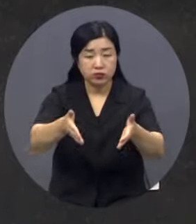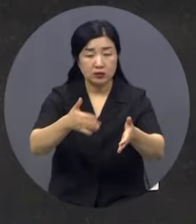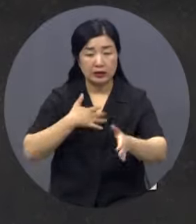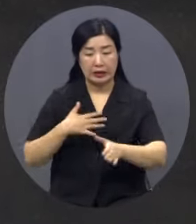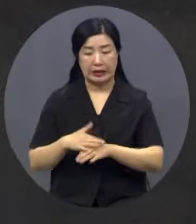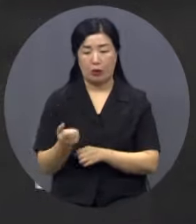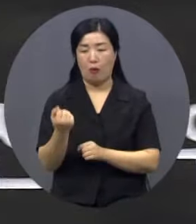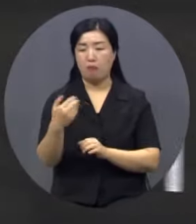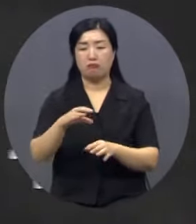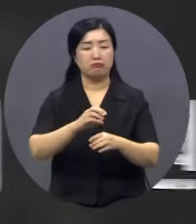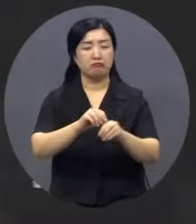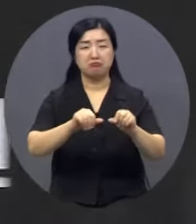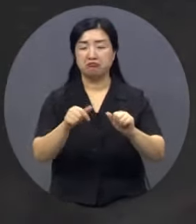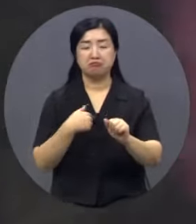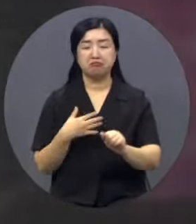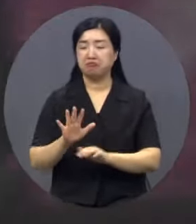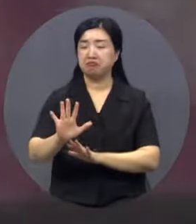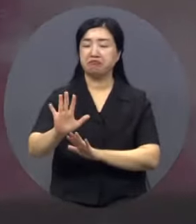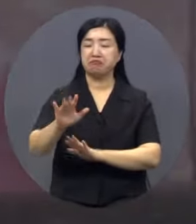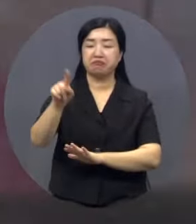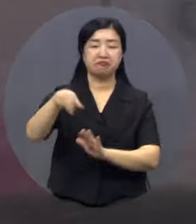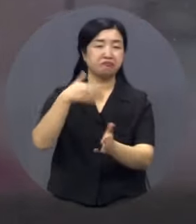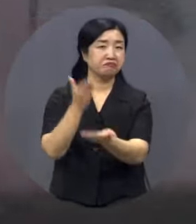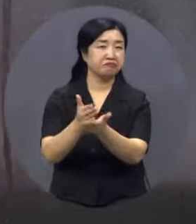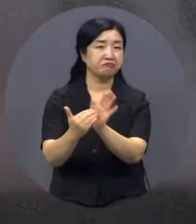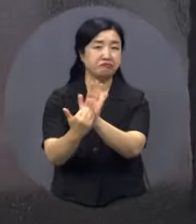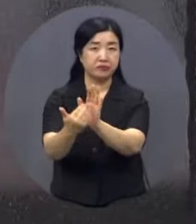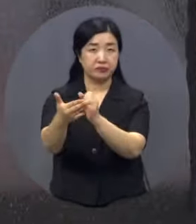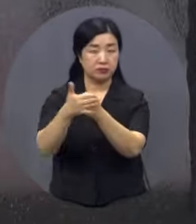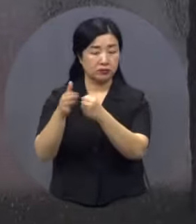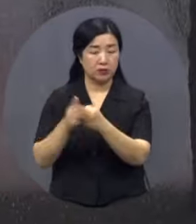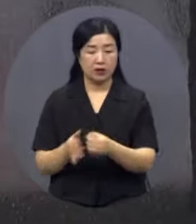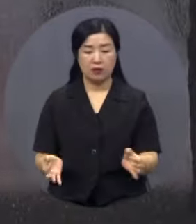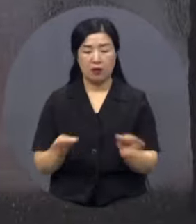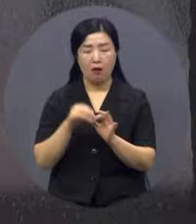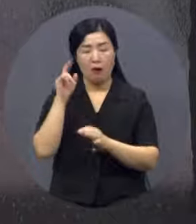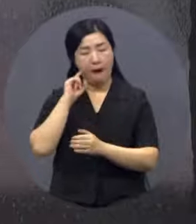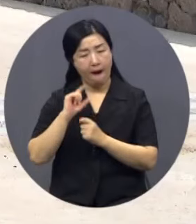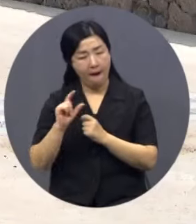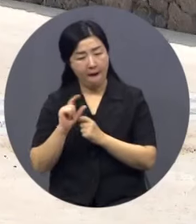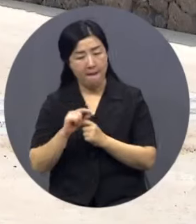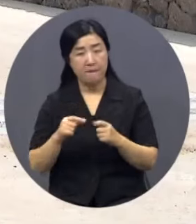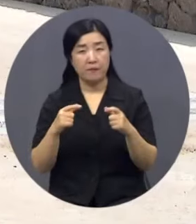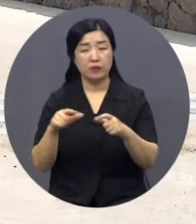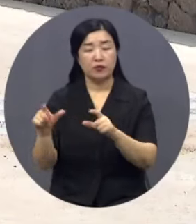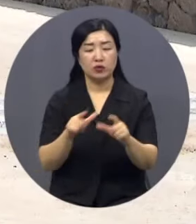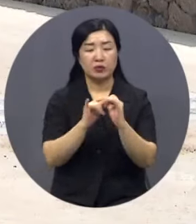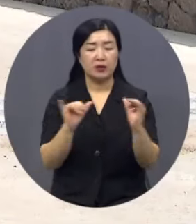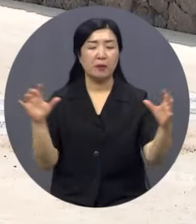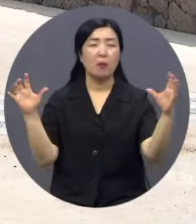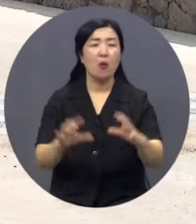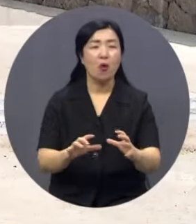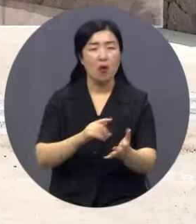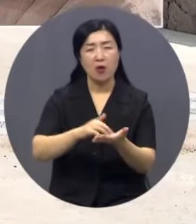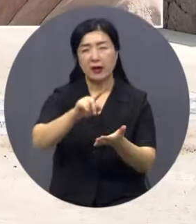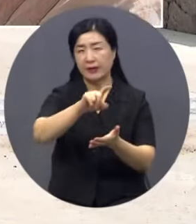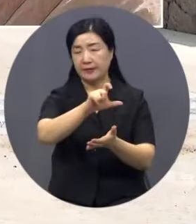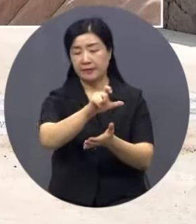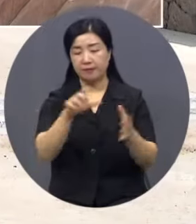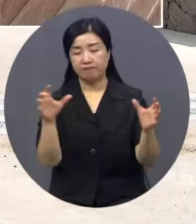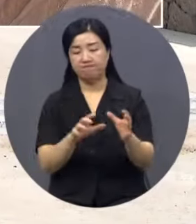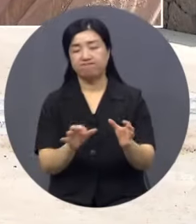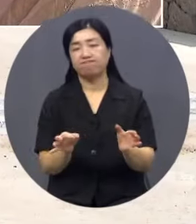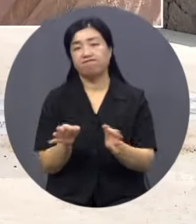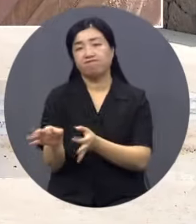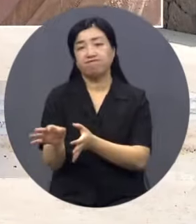주인이 가로막아 쓸수 없게 되자 고심하던 주민들이 힘을 합쳐 새로운 길을 만든 것입니다. 여기